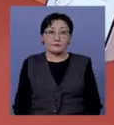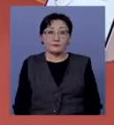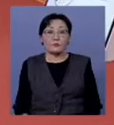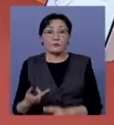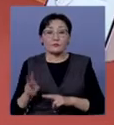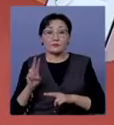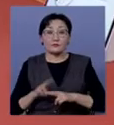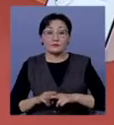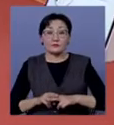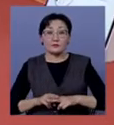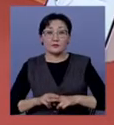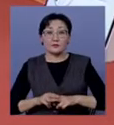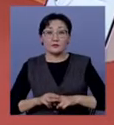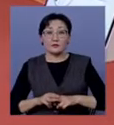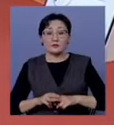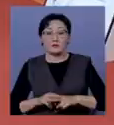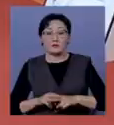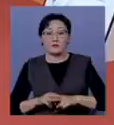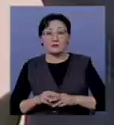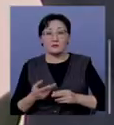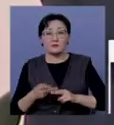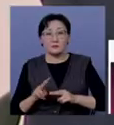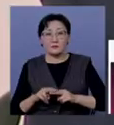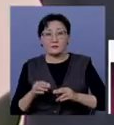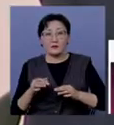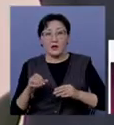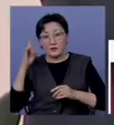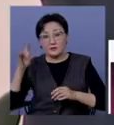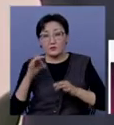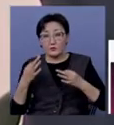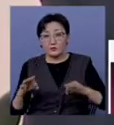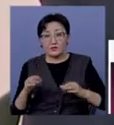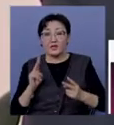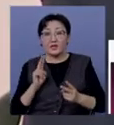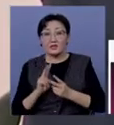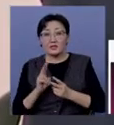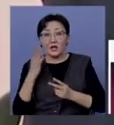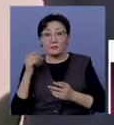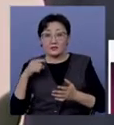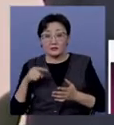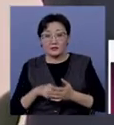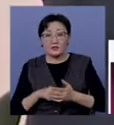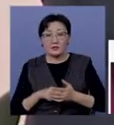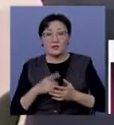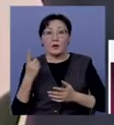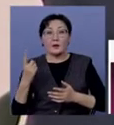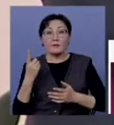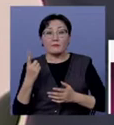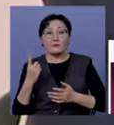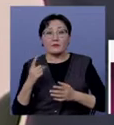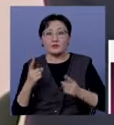Бұл ел тәуелсіздігінің қарсаңында өтіп жатқан Алматы қаласында бір айтулы